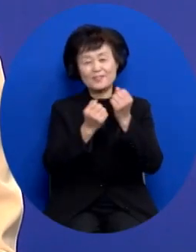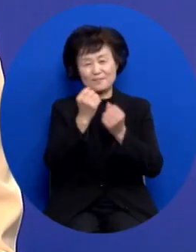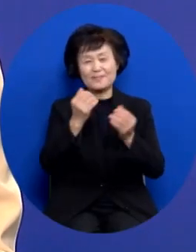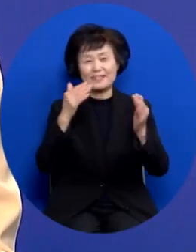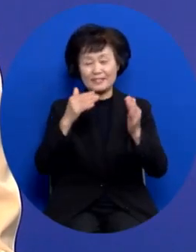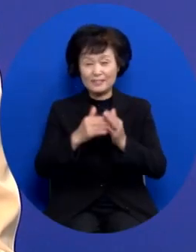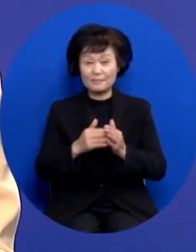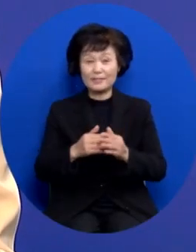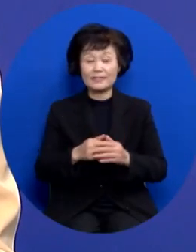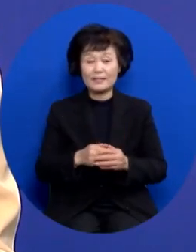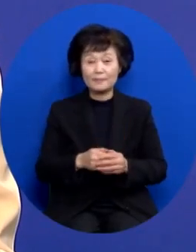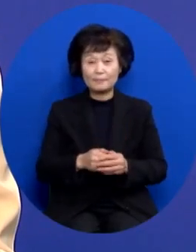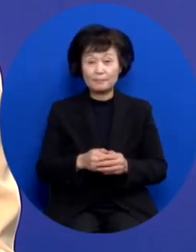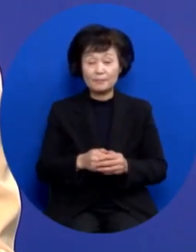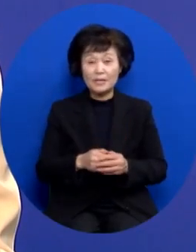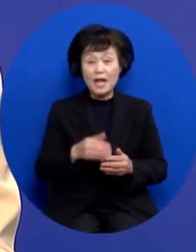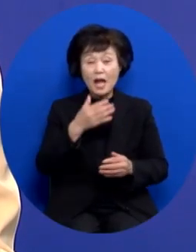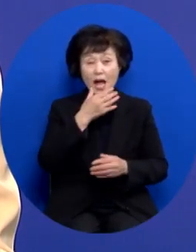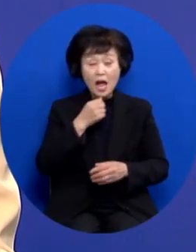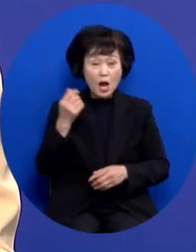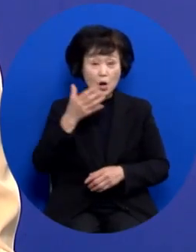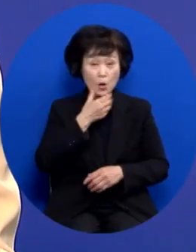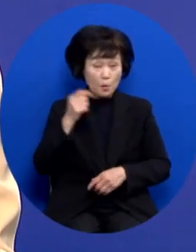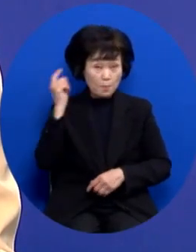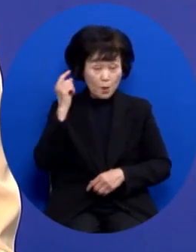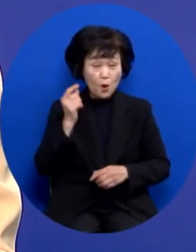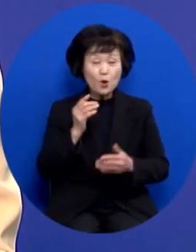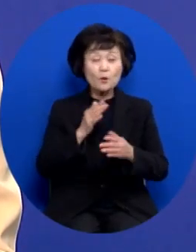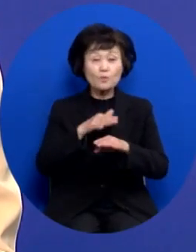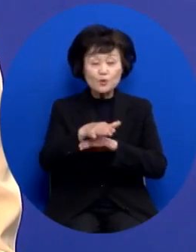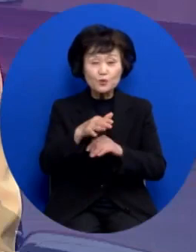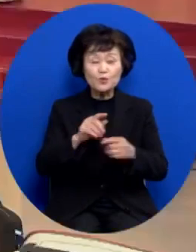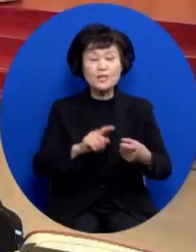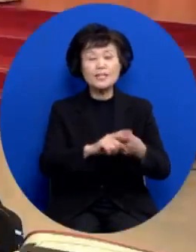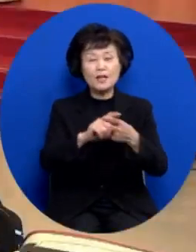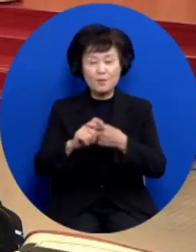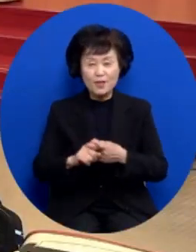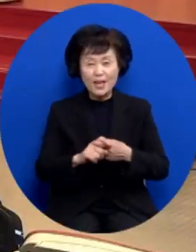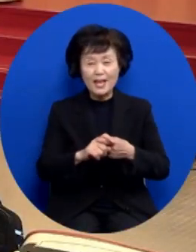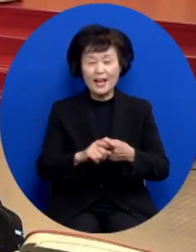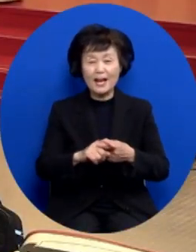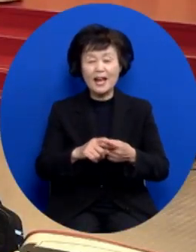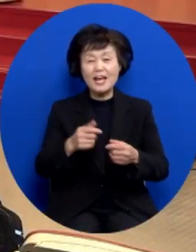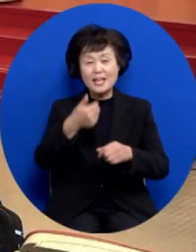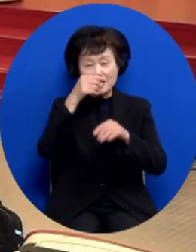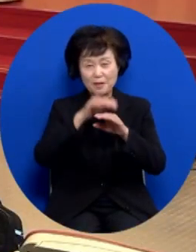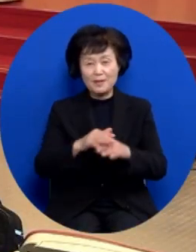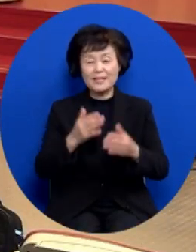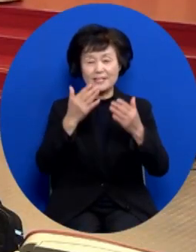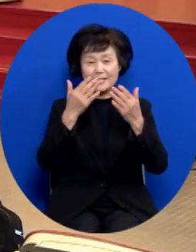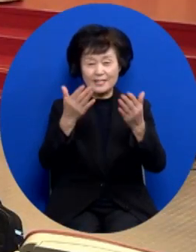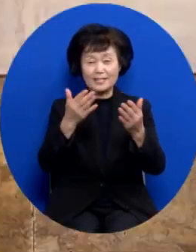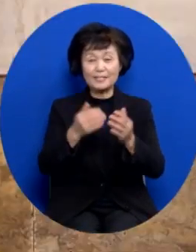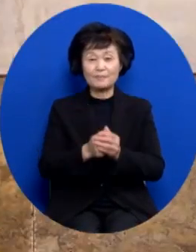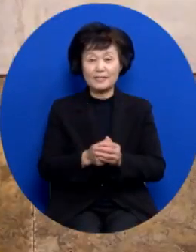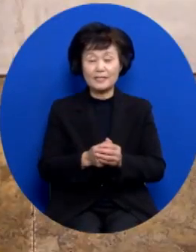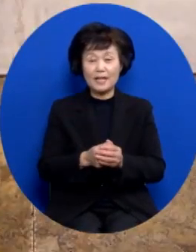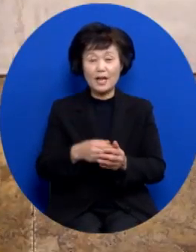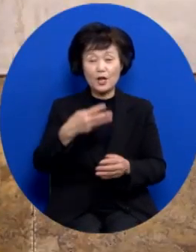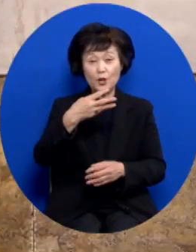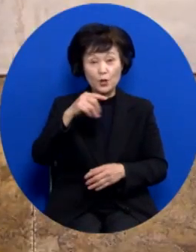한국 복음주의 협의회가 1월 조찬기도회와 발표회를 열었습니다 예배에서 한소망교회